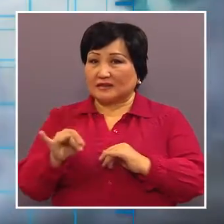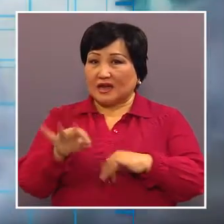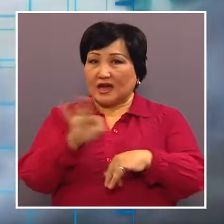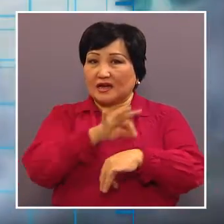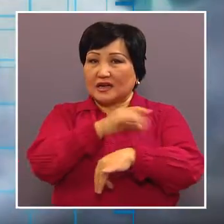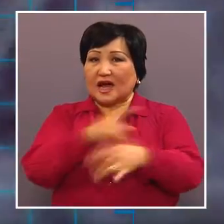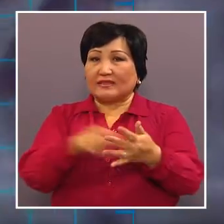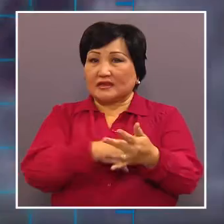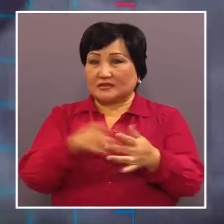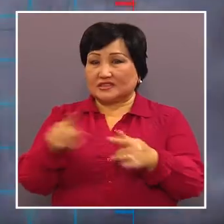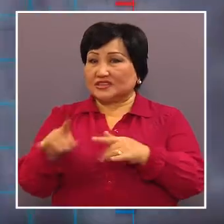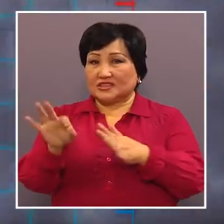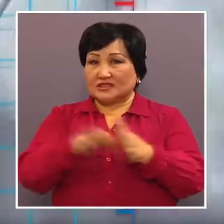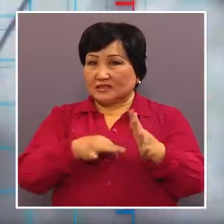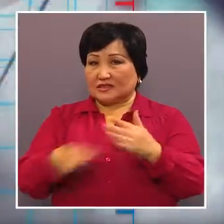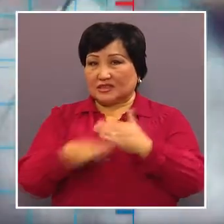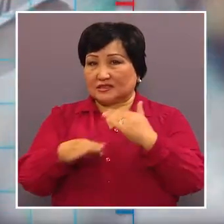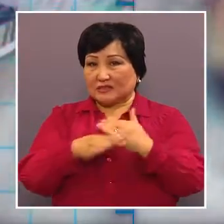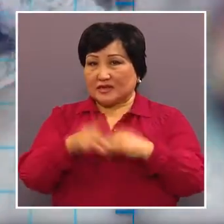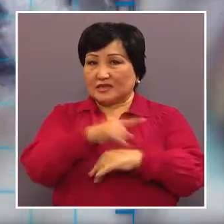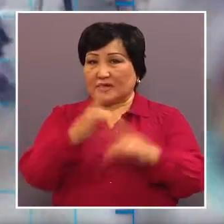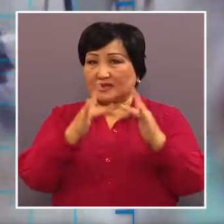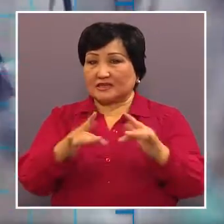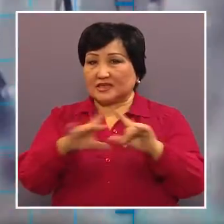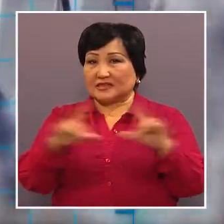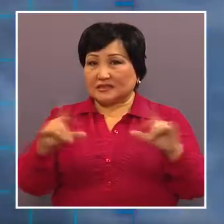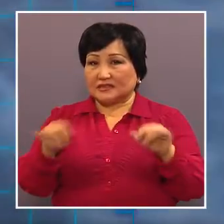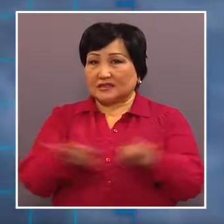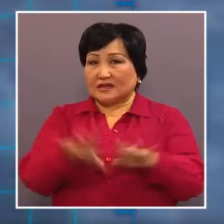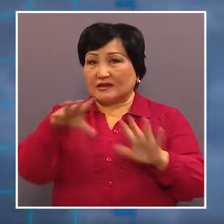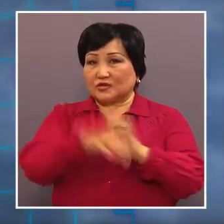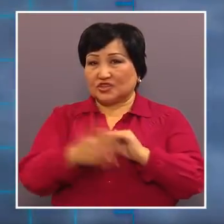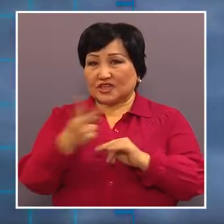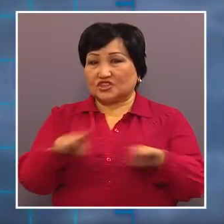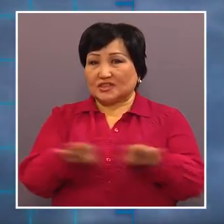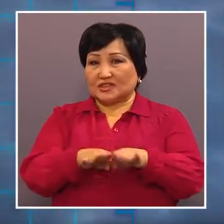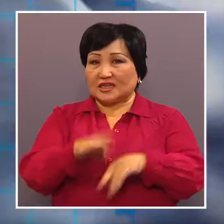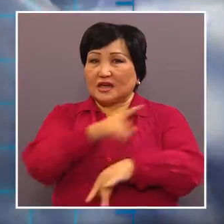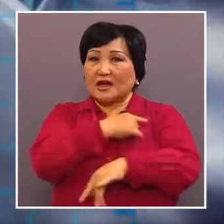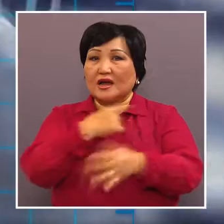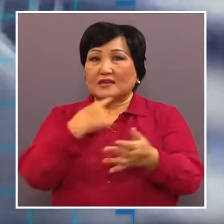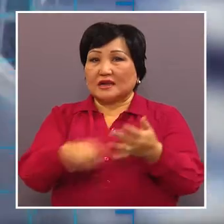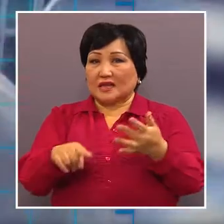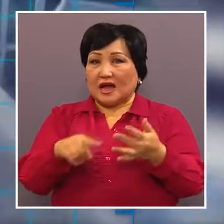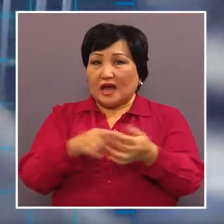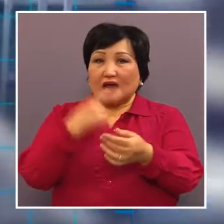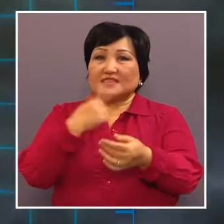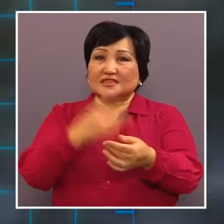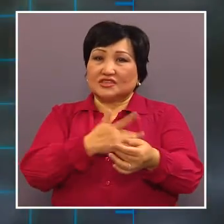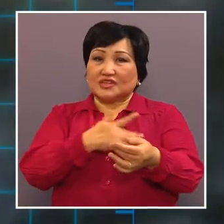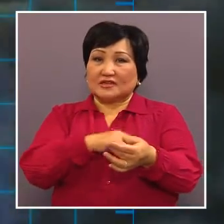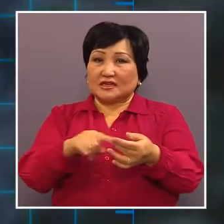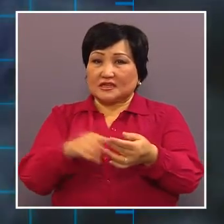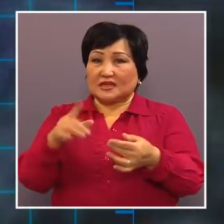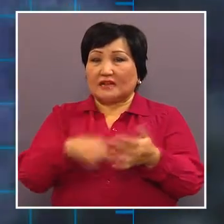емханалар, коронарлық артерияларды стенттеуге мүмкіндігі жоқ стационарлар бірінші деңгейге жатады. Екінші деңгей, коронарлық артерияларды стенттеуге мүмкіндігі бар облыстық және